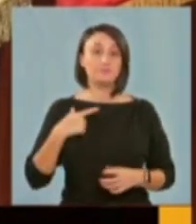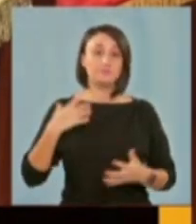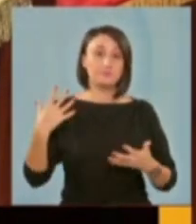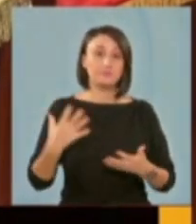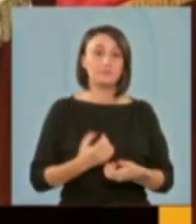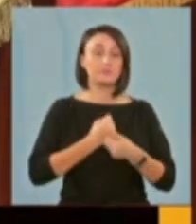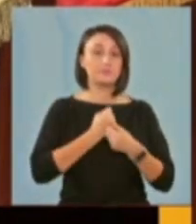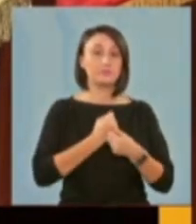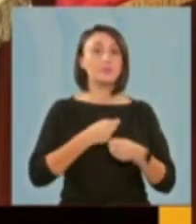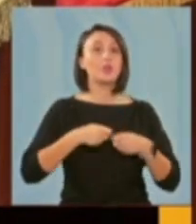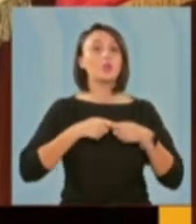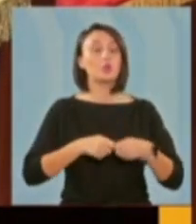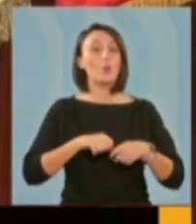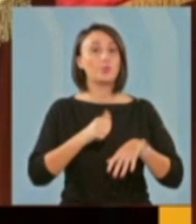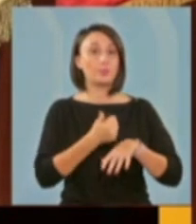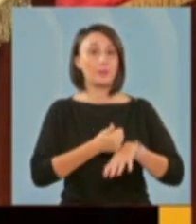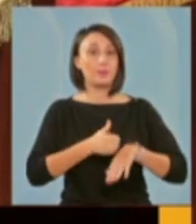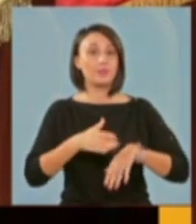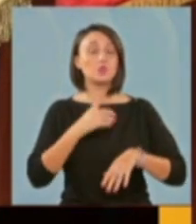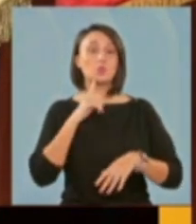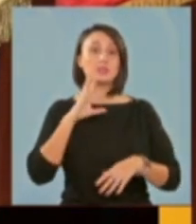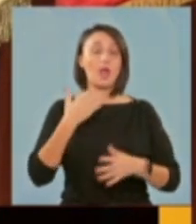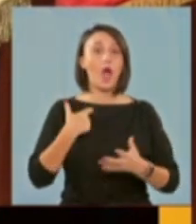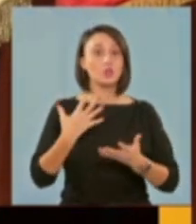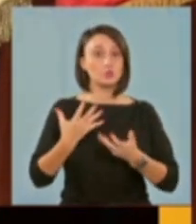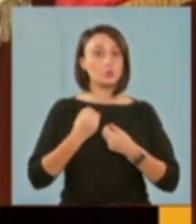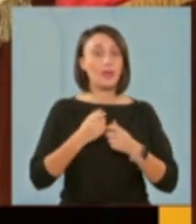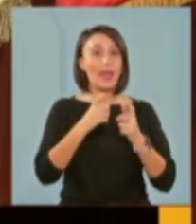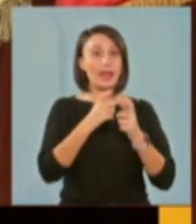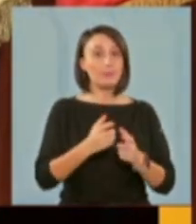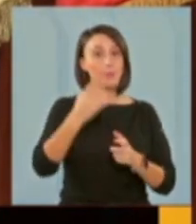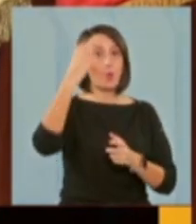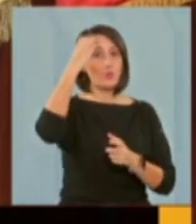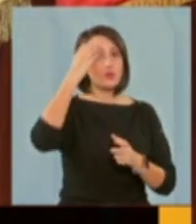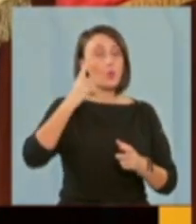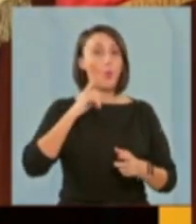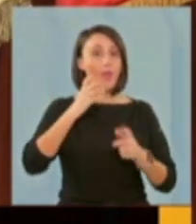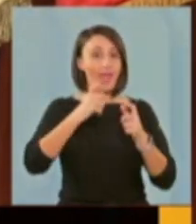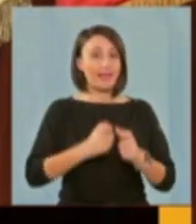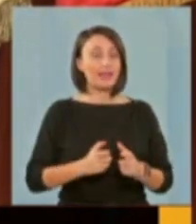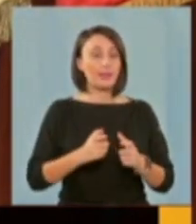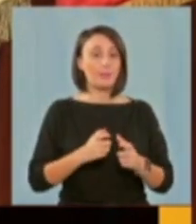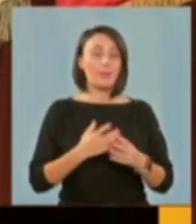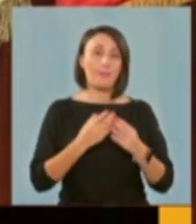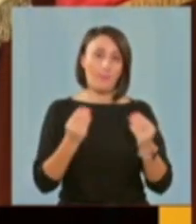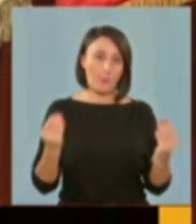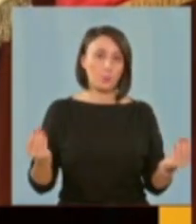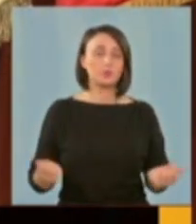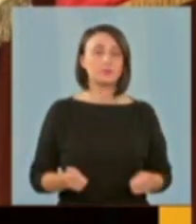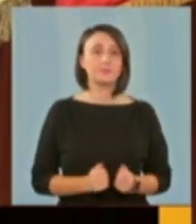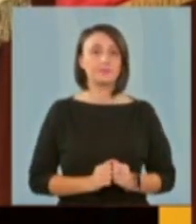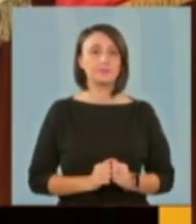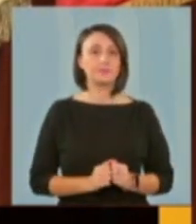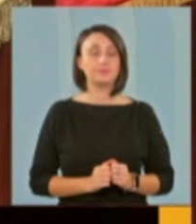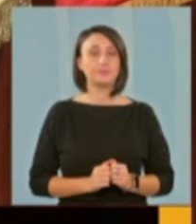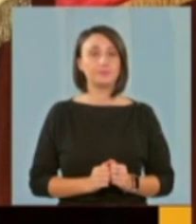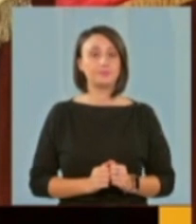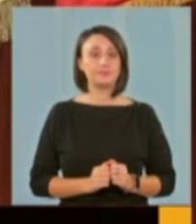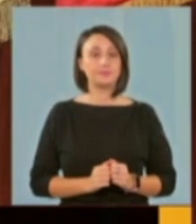reușească domnul premier să aducă în echipa guvernamentală o echipă compozită, să